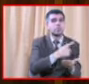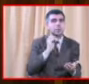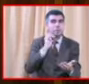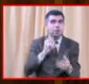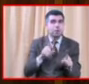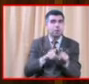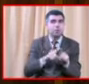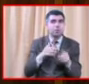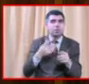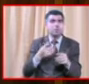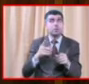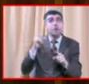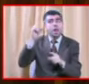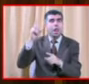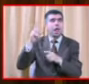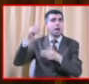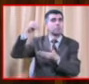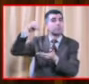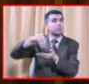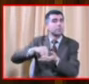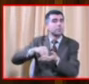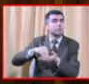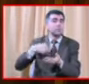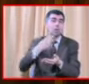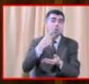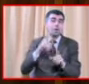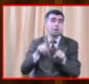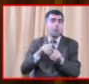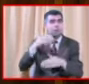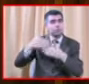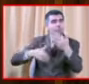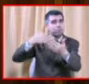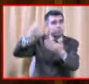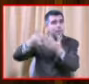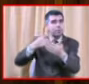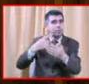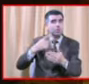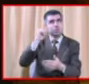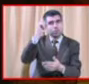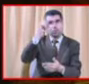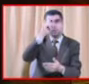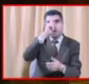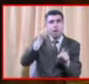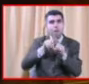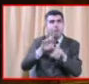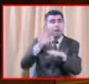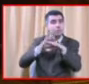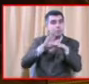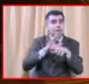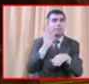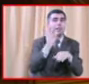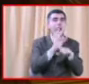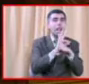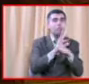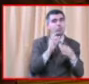جات محاكمة أخرى الإلهية، وكنتمنى إن شاء الله الأيام المقبلة تكون جاية ونساهموا جميع في توعية المواطنين، هذا هو أهم